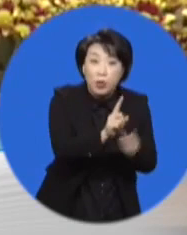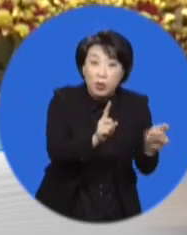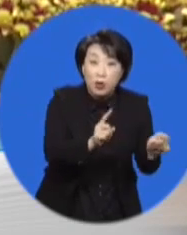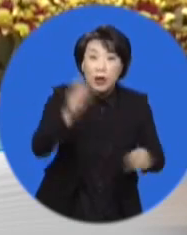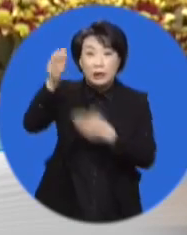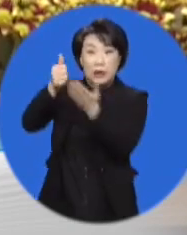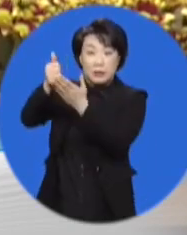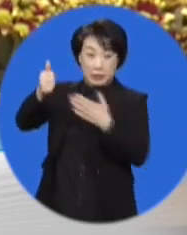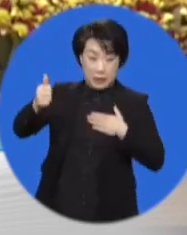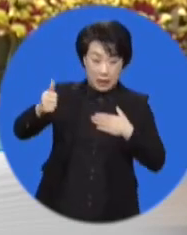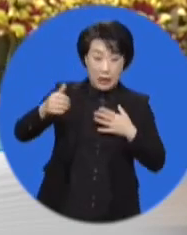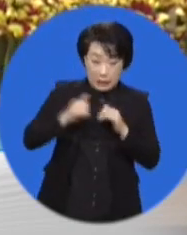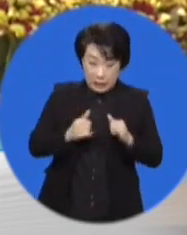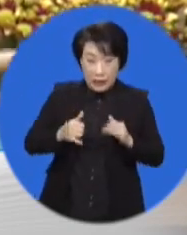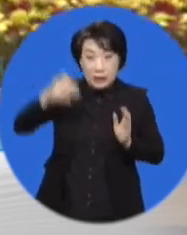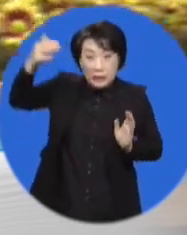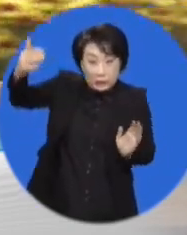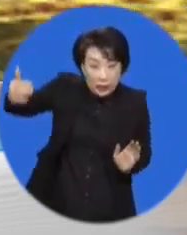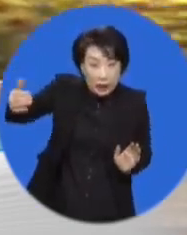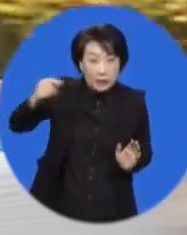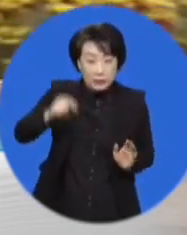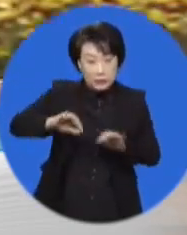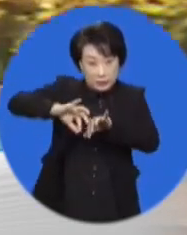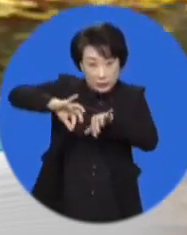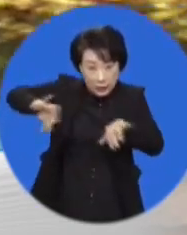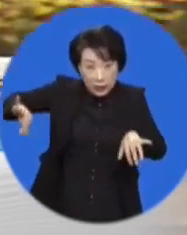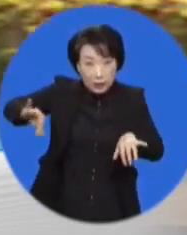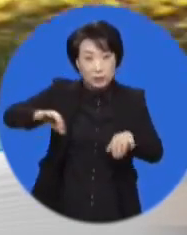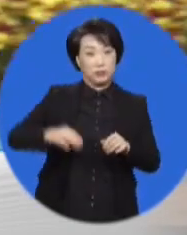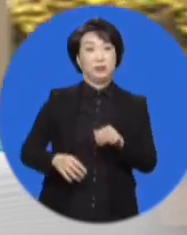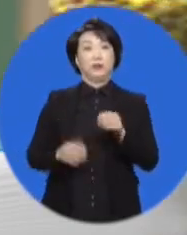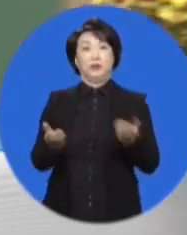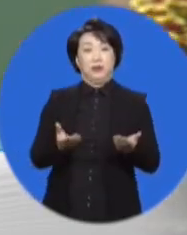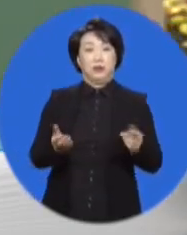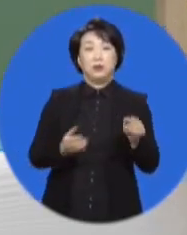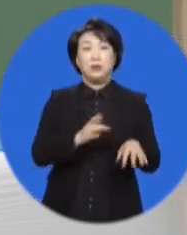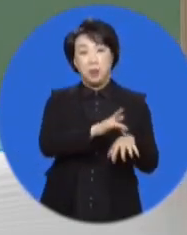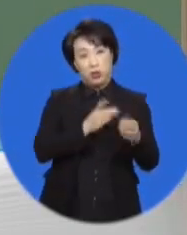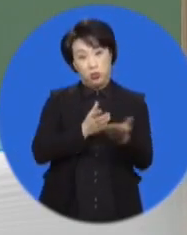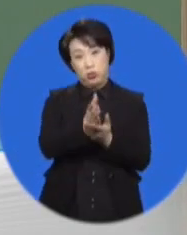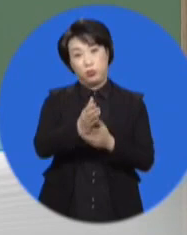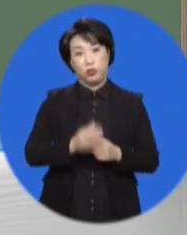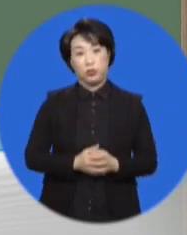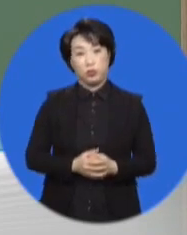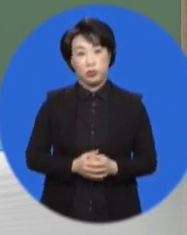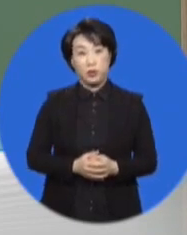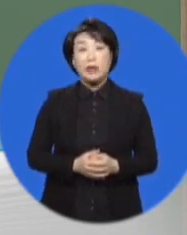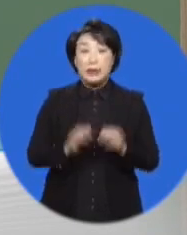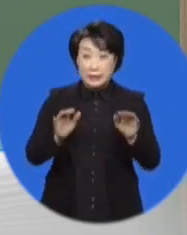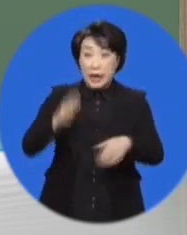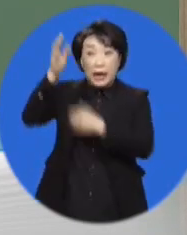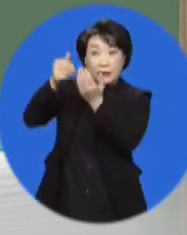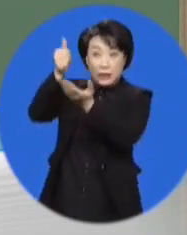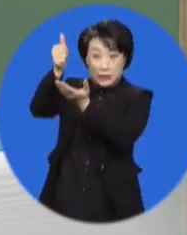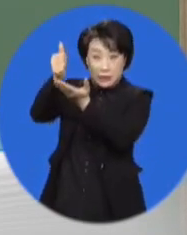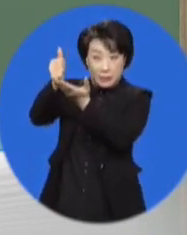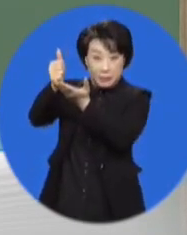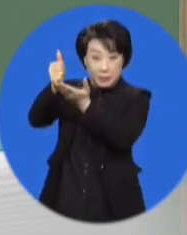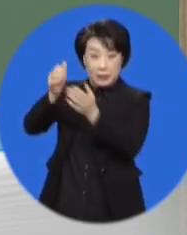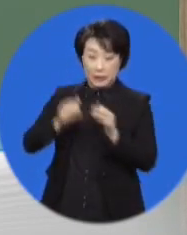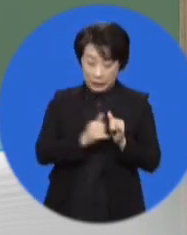하나님과 인간관계를 갈라놓고 쪼개는 일을 하잖아. 이게 하나님과